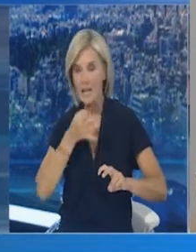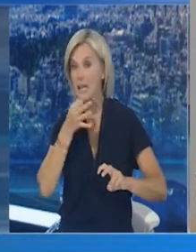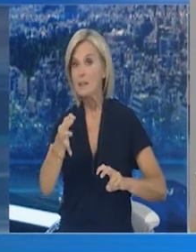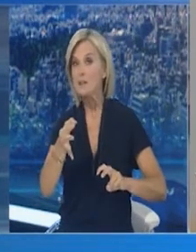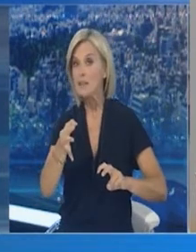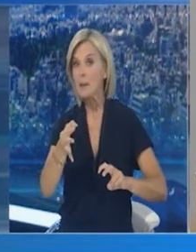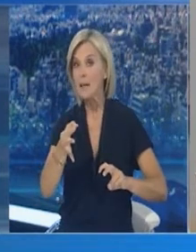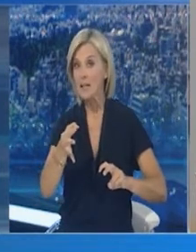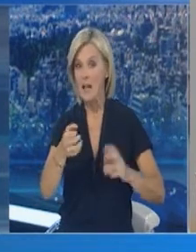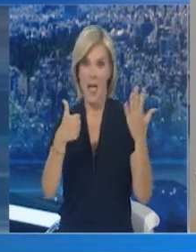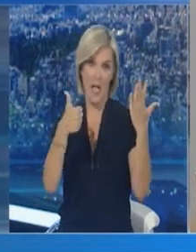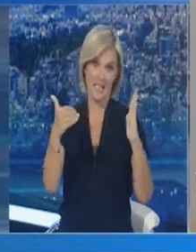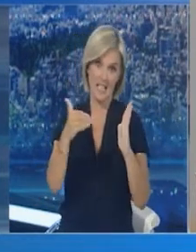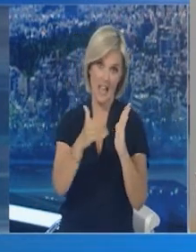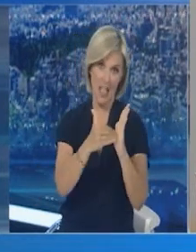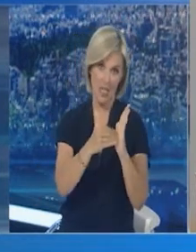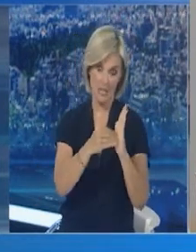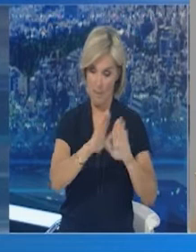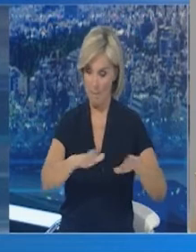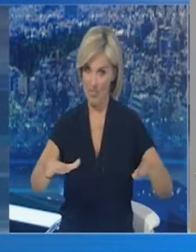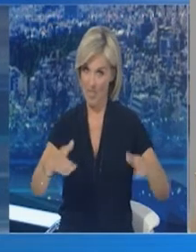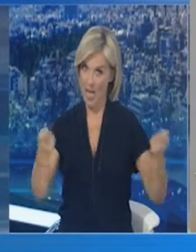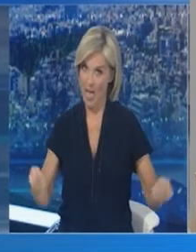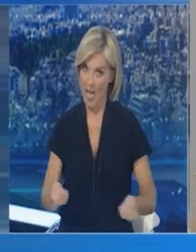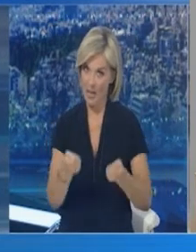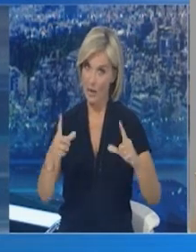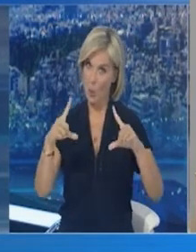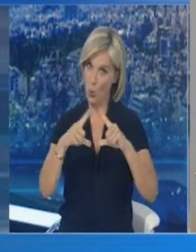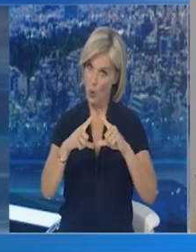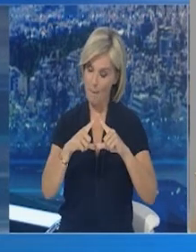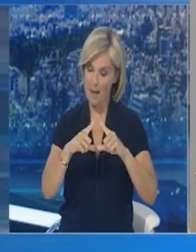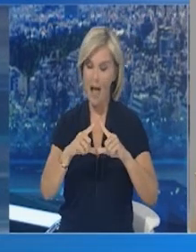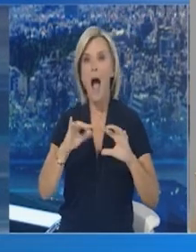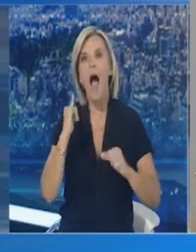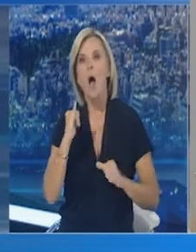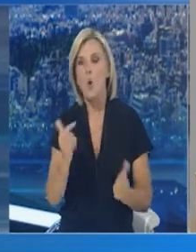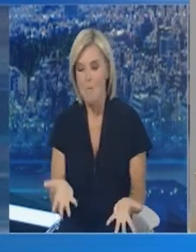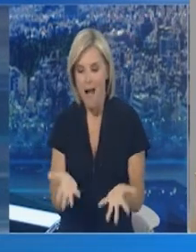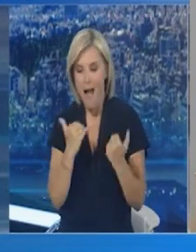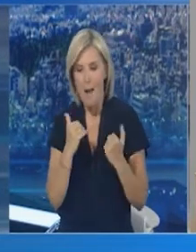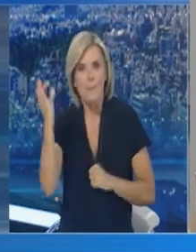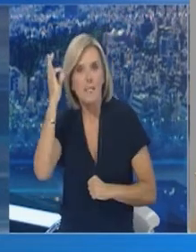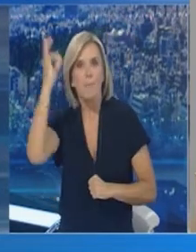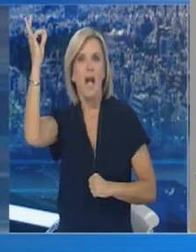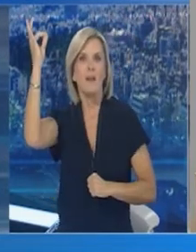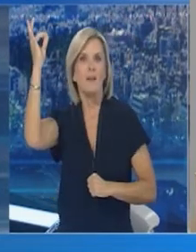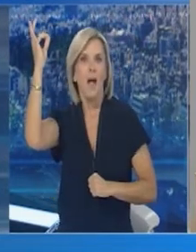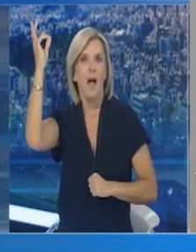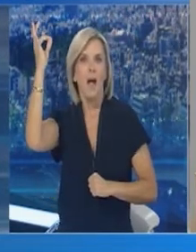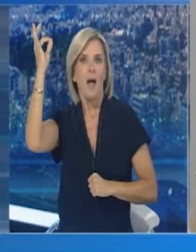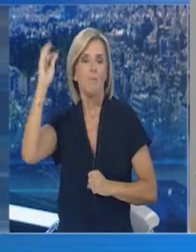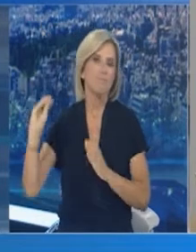να καταγραφούν, και αυτό είναι κατανοητό, σπάνιες ανεπιθύμητες ενέργειες όπως της